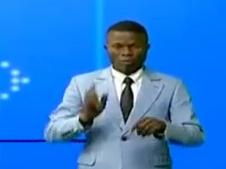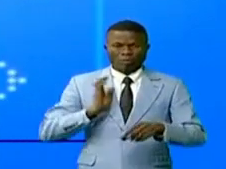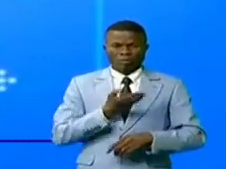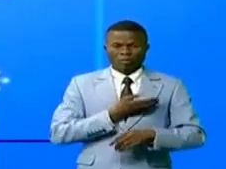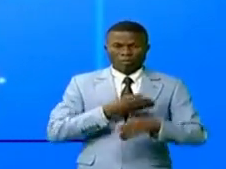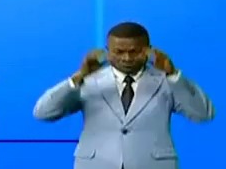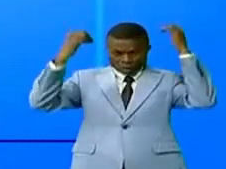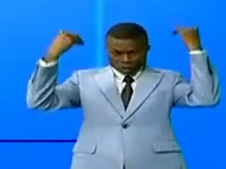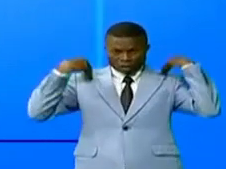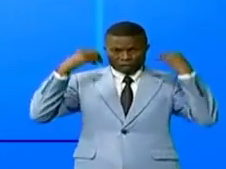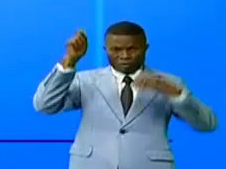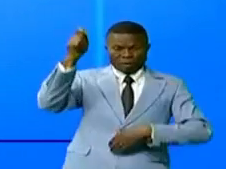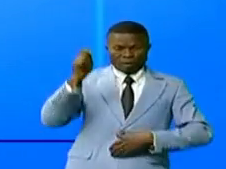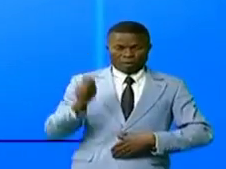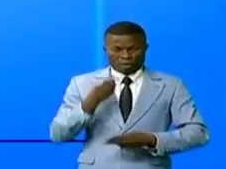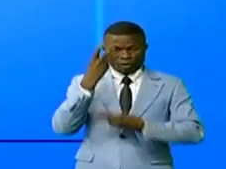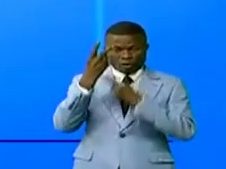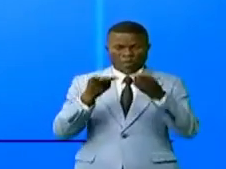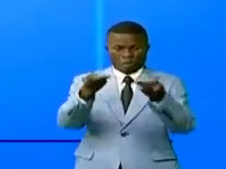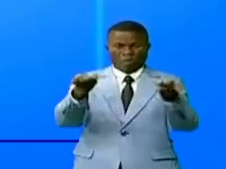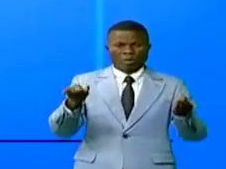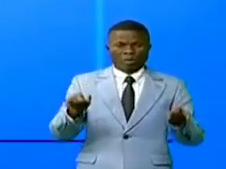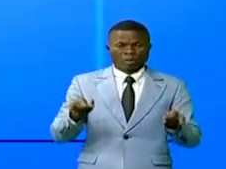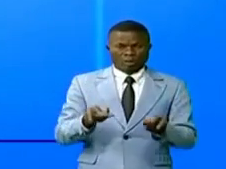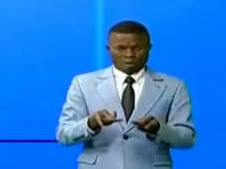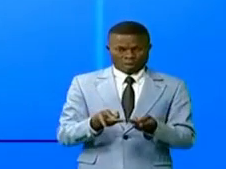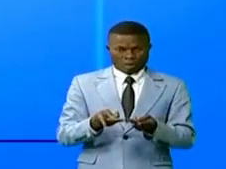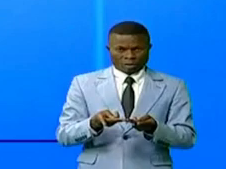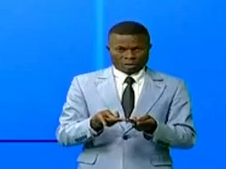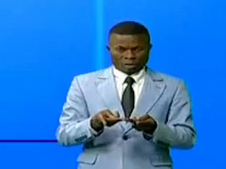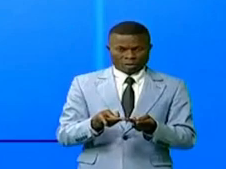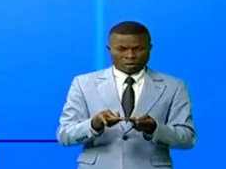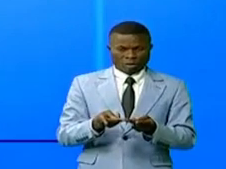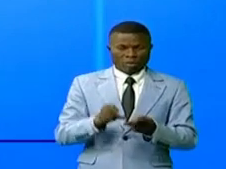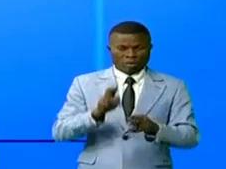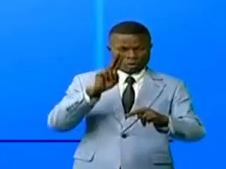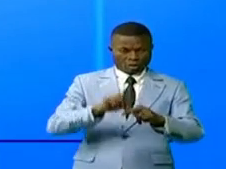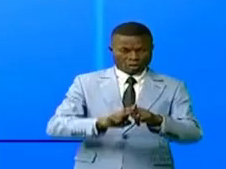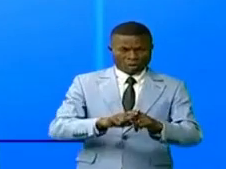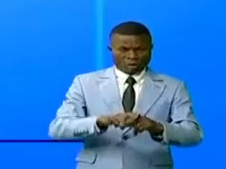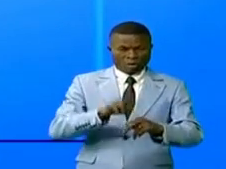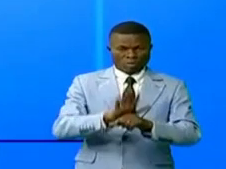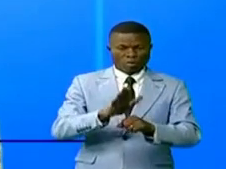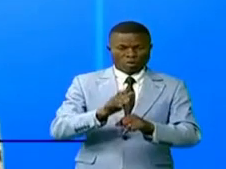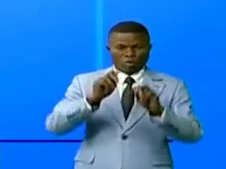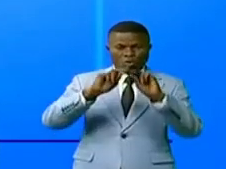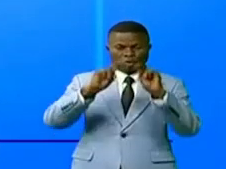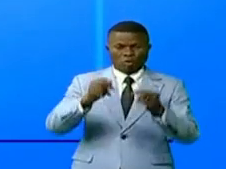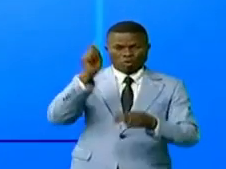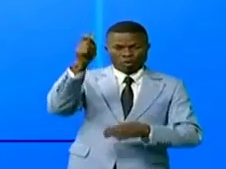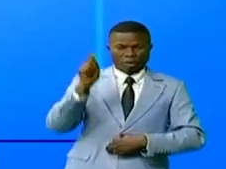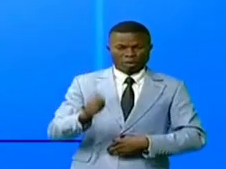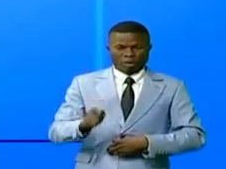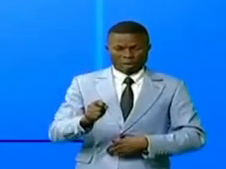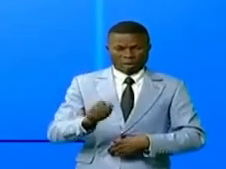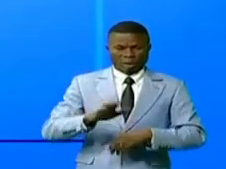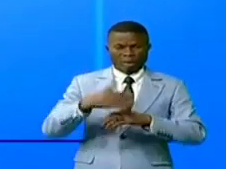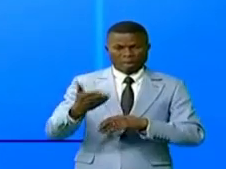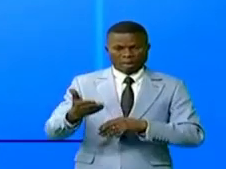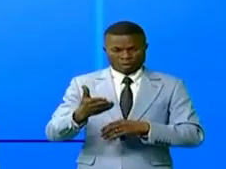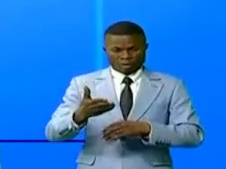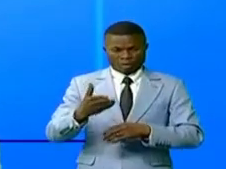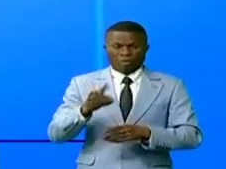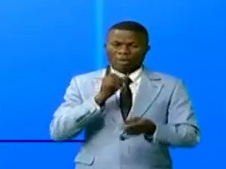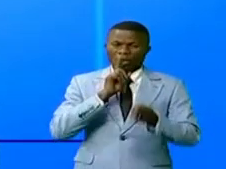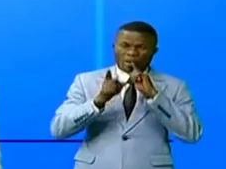d'état-major des FARDC a visité les sites où seront cantonnées certaines unités des FARDC. Juste après, il s'est